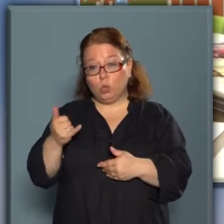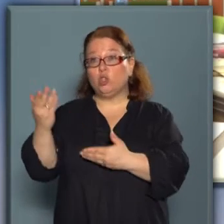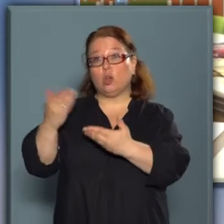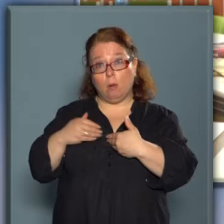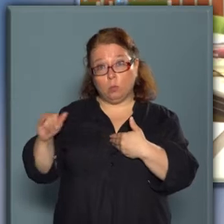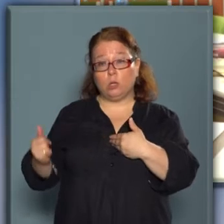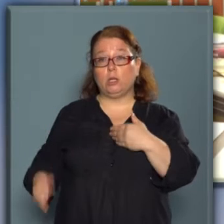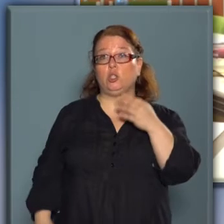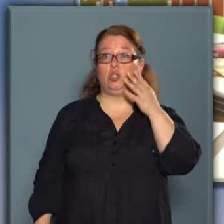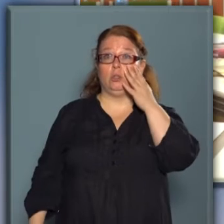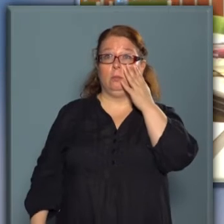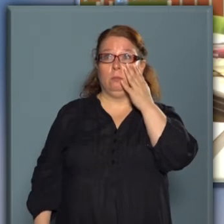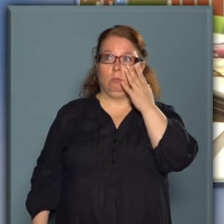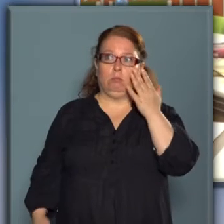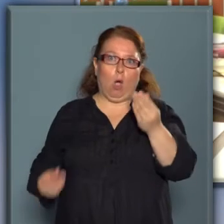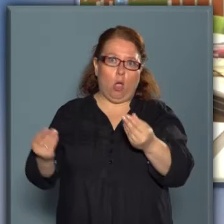kapunk is